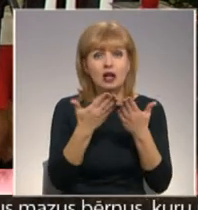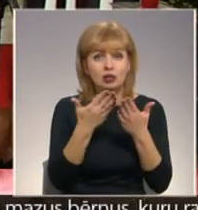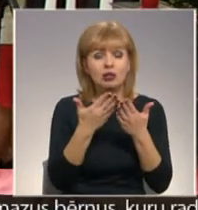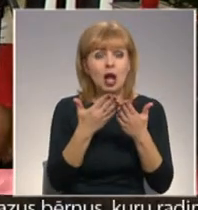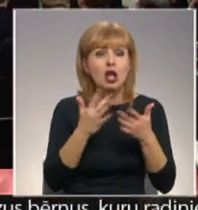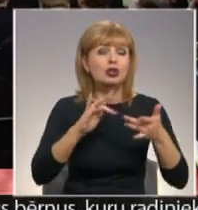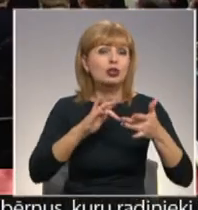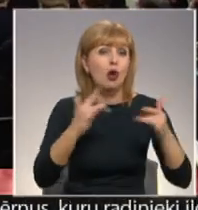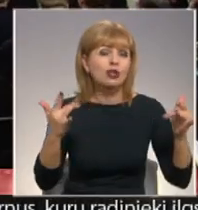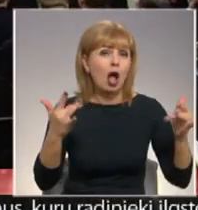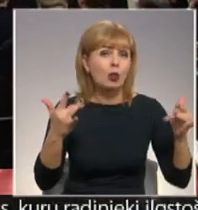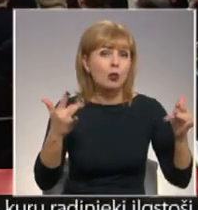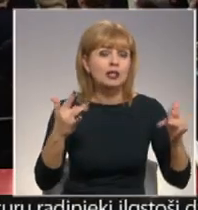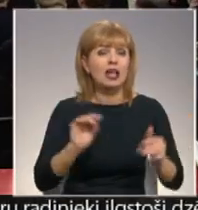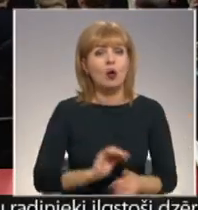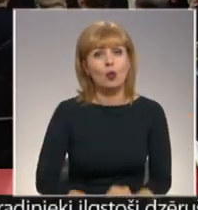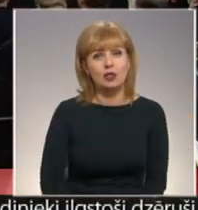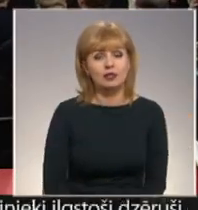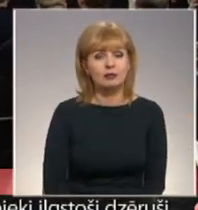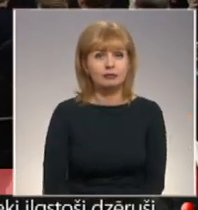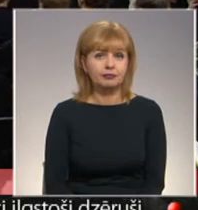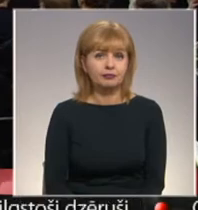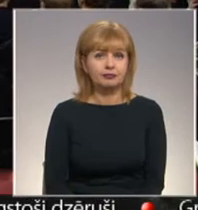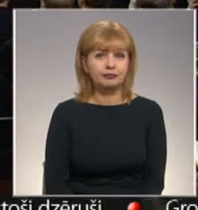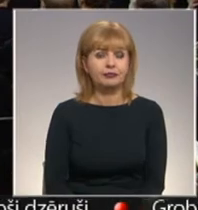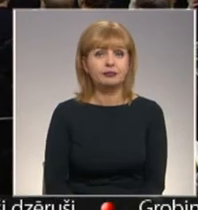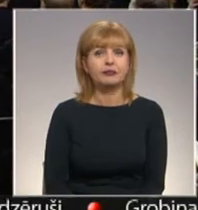sociālajos tīklos. Maija Migla, Māris Jurgensons, Latvijas televīzija.